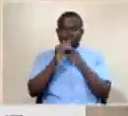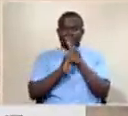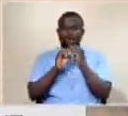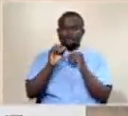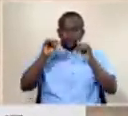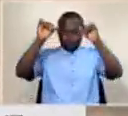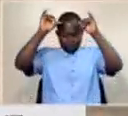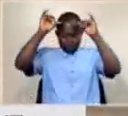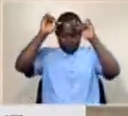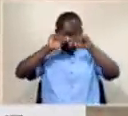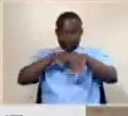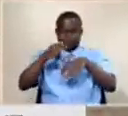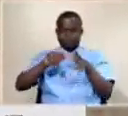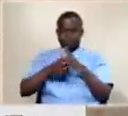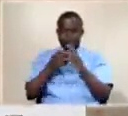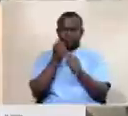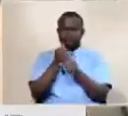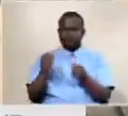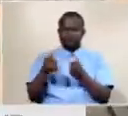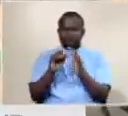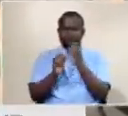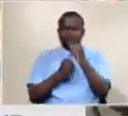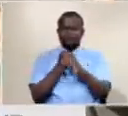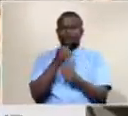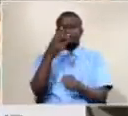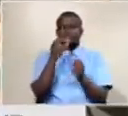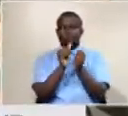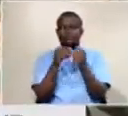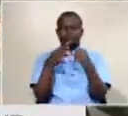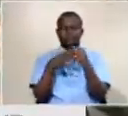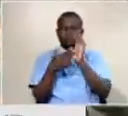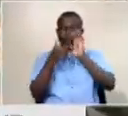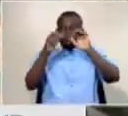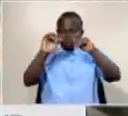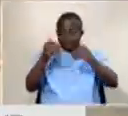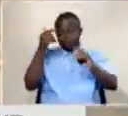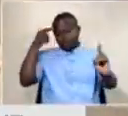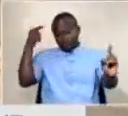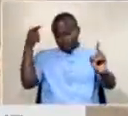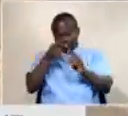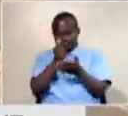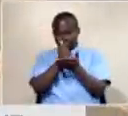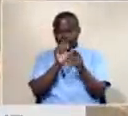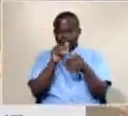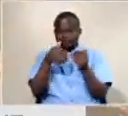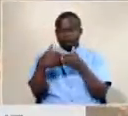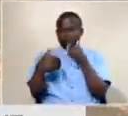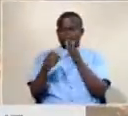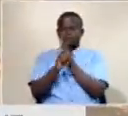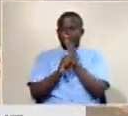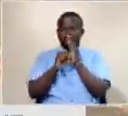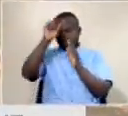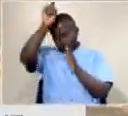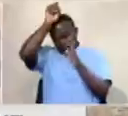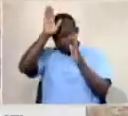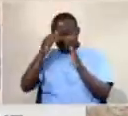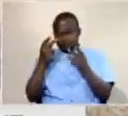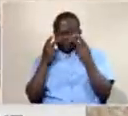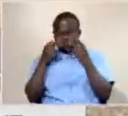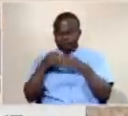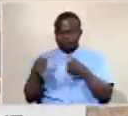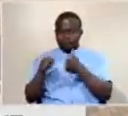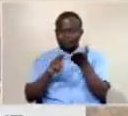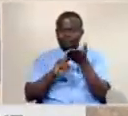ka Nyagatare bwo hatangizwaga ikorwa ry'uyu muhanda mu mwaka w'2019 bwashimangiye ko ikigamijwe ari ugufasha abatuye imirenge y'icyaro kubona